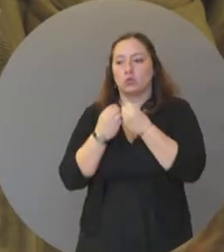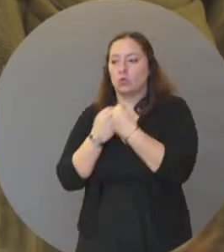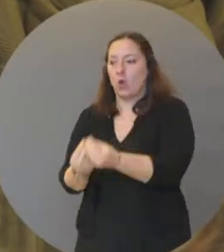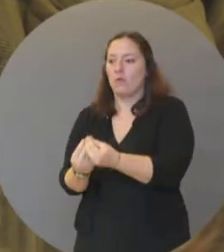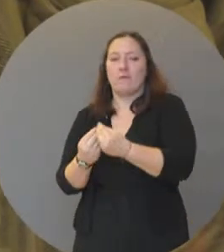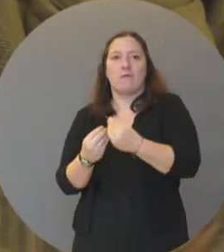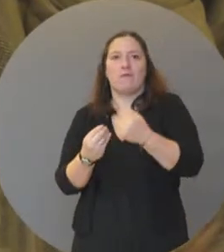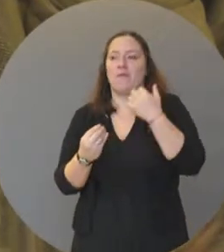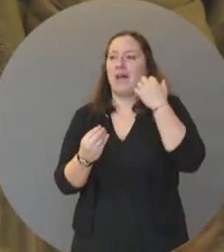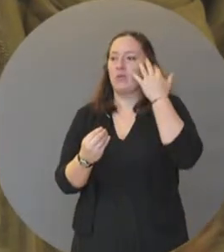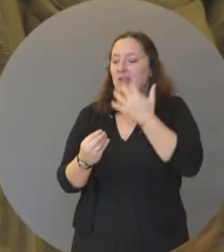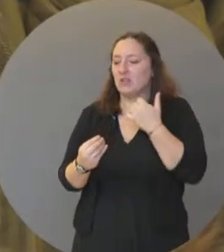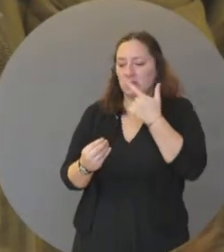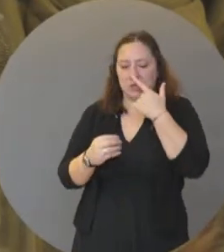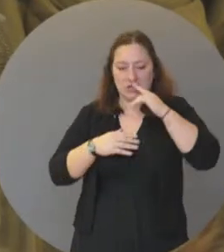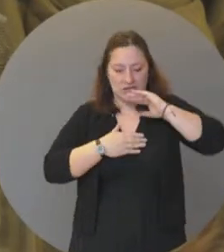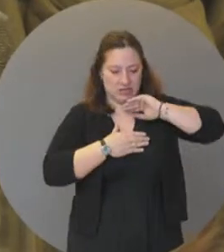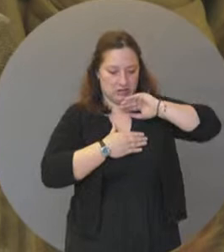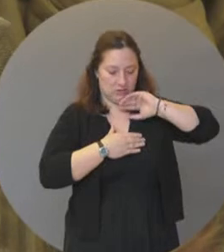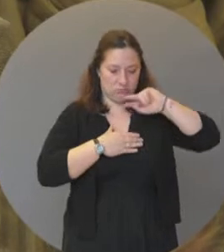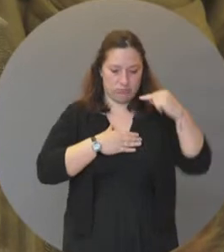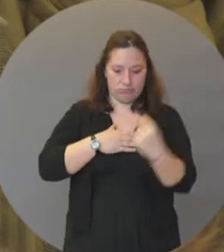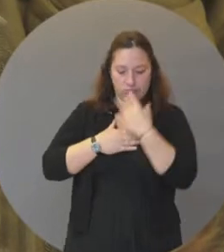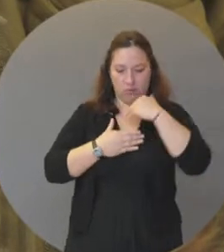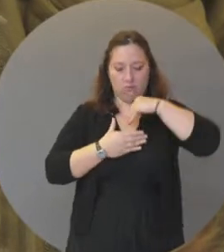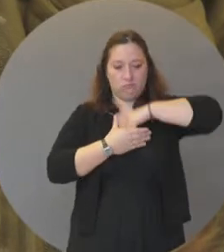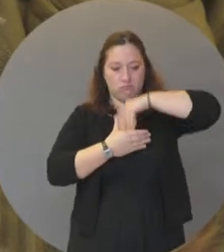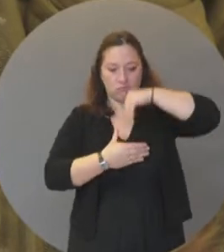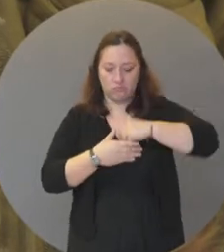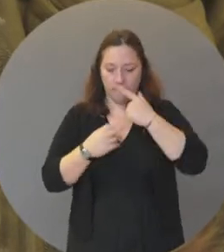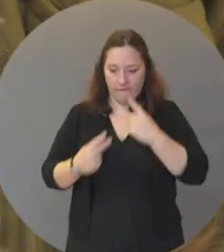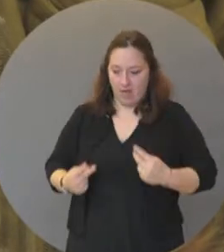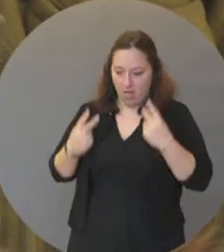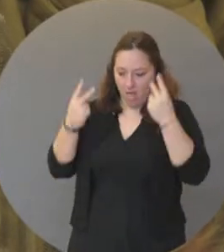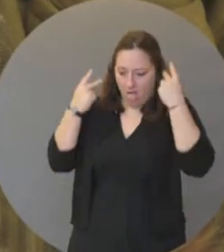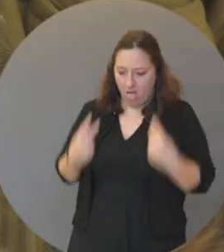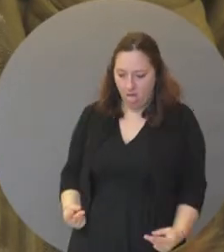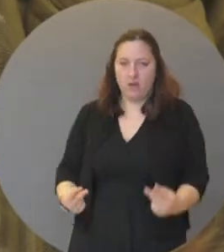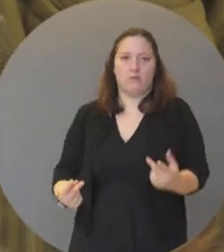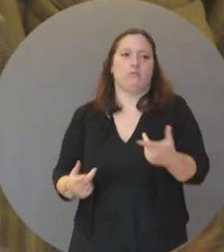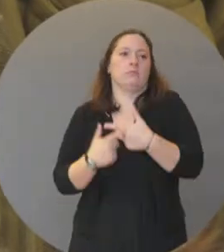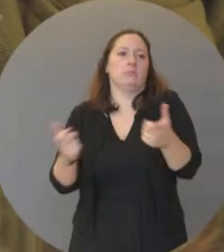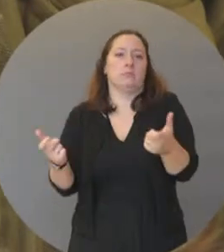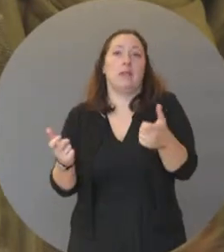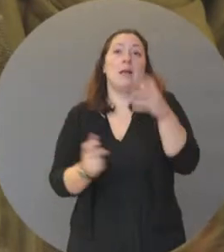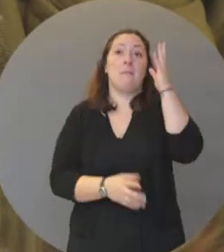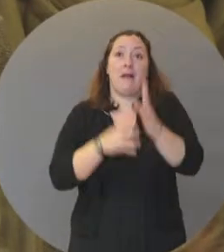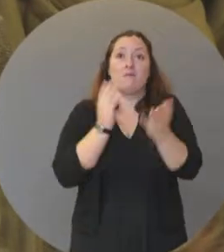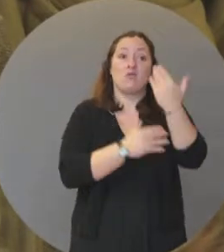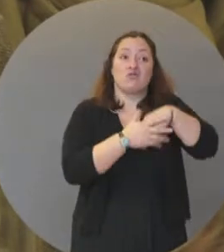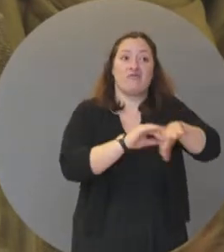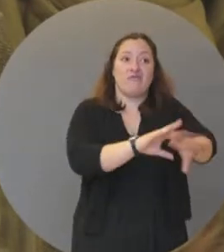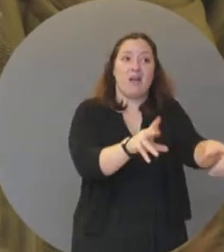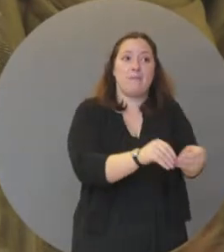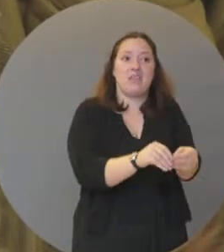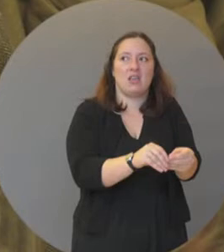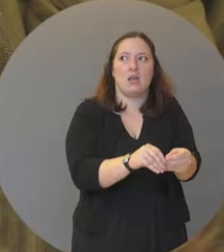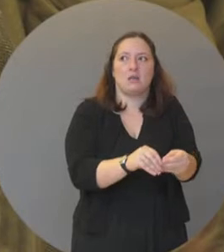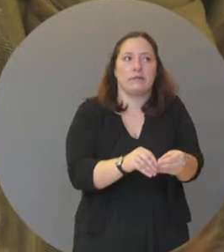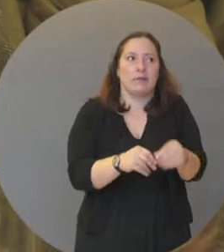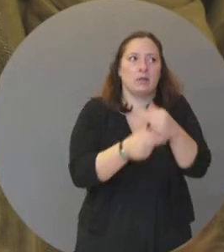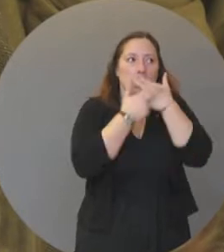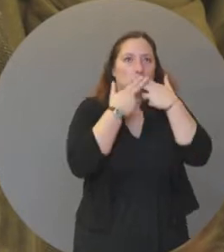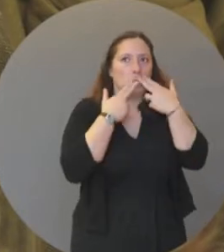estime de soi de plus les règles peuvent parfois représenter un tabou dans certaines familles l'essence et jeune fille dans l'embarras